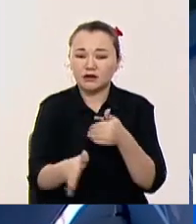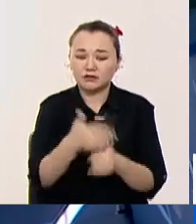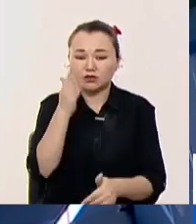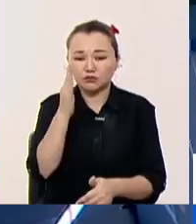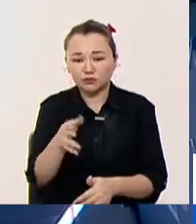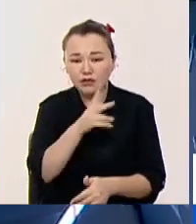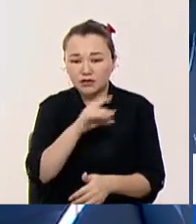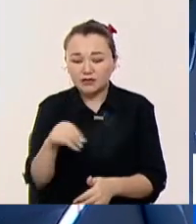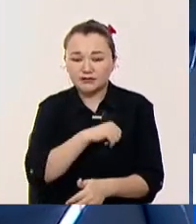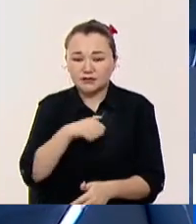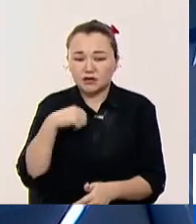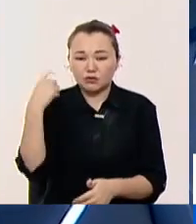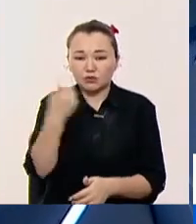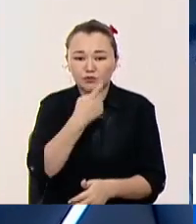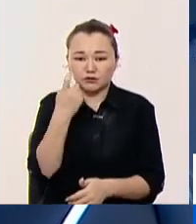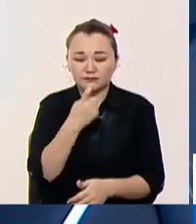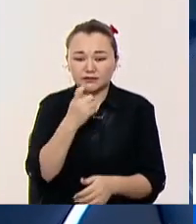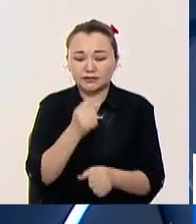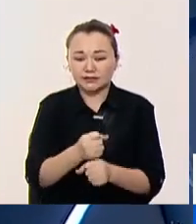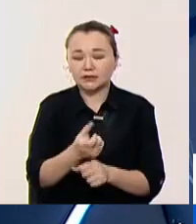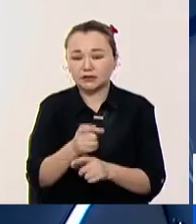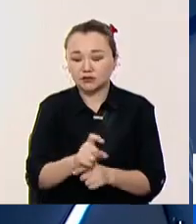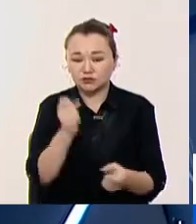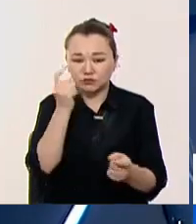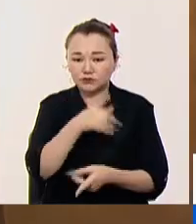за такое самоуправство, выясняла Людмила Батюшкина.